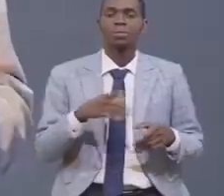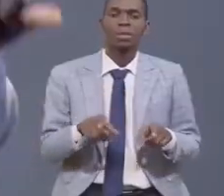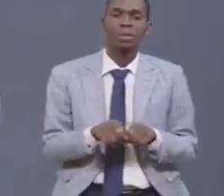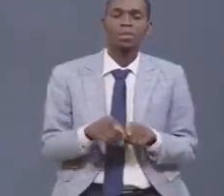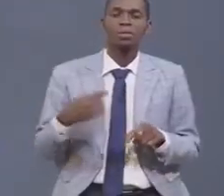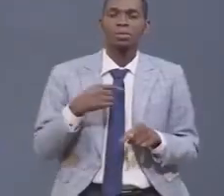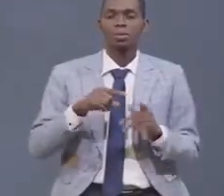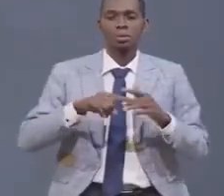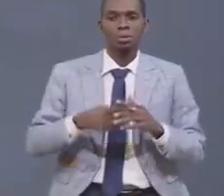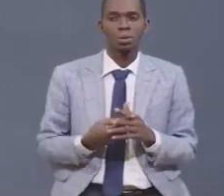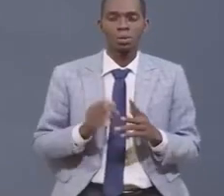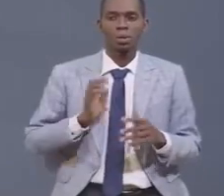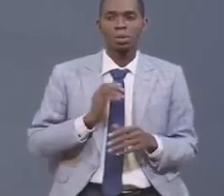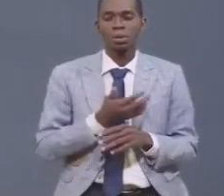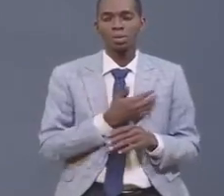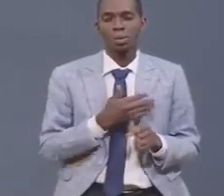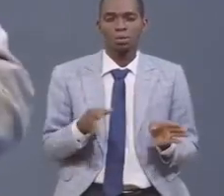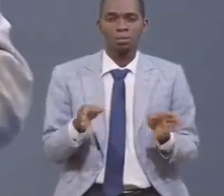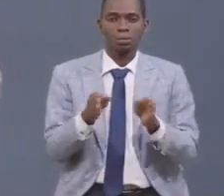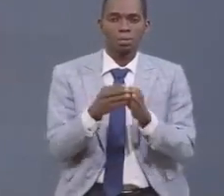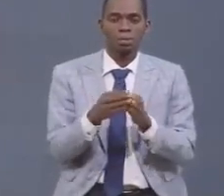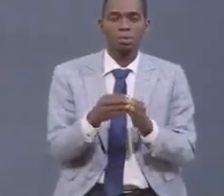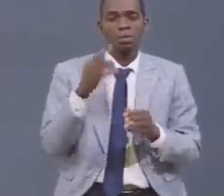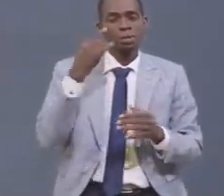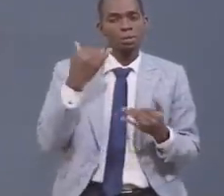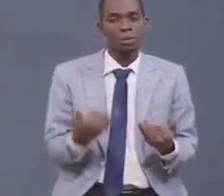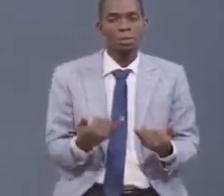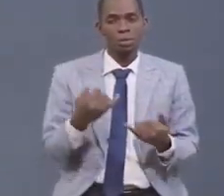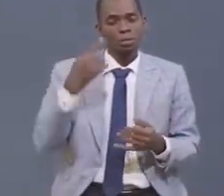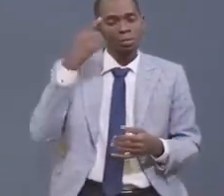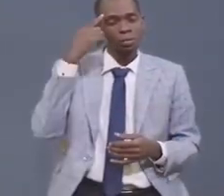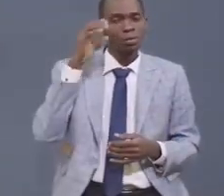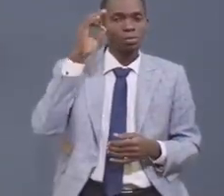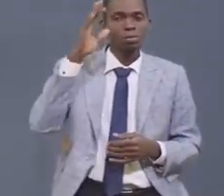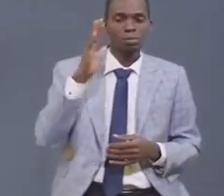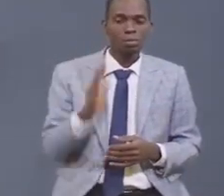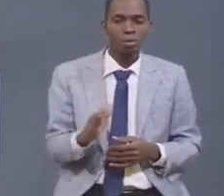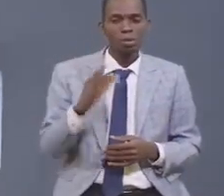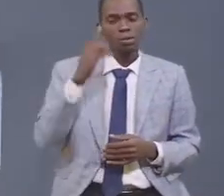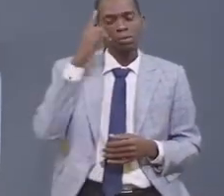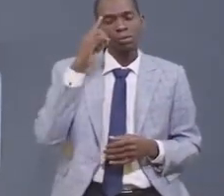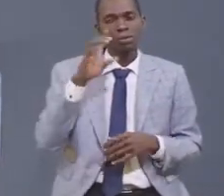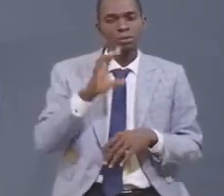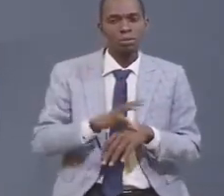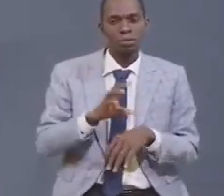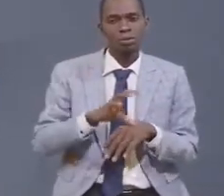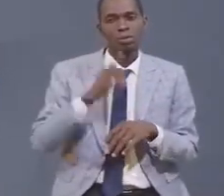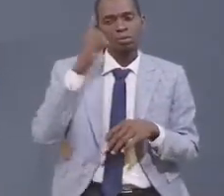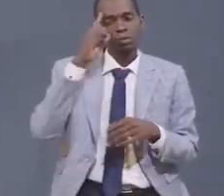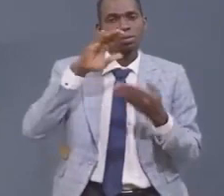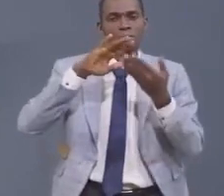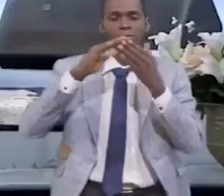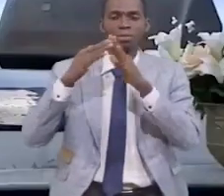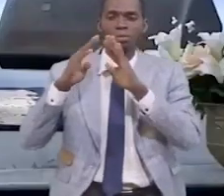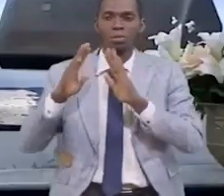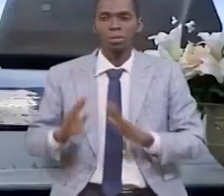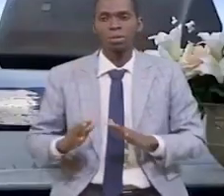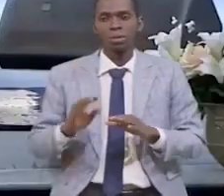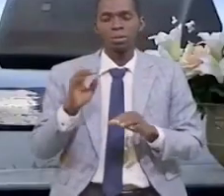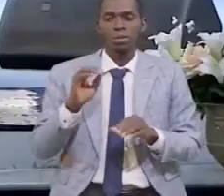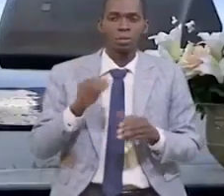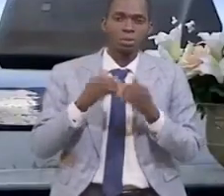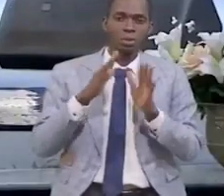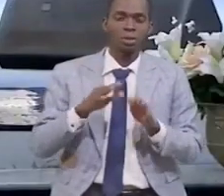conference this time for ministers of the church of the community in India. భారతదేశంలో